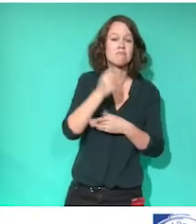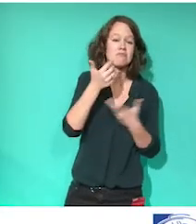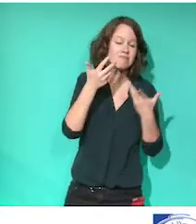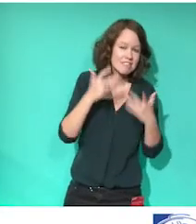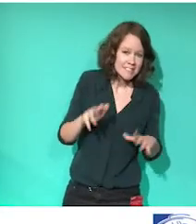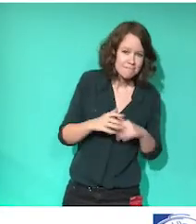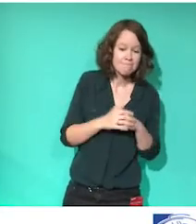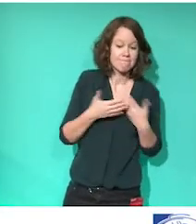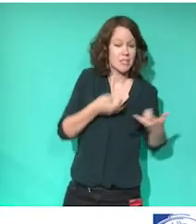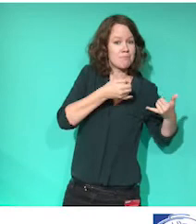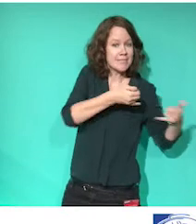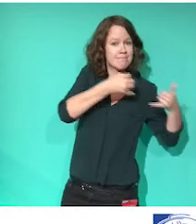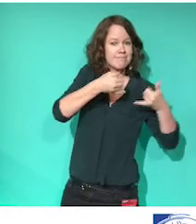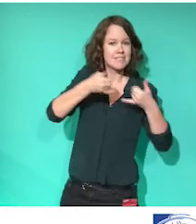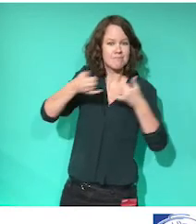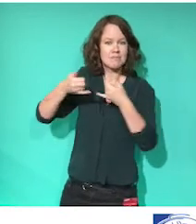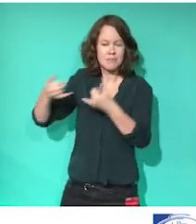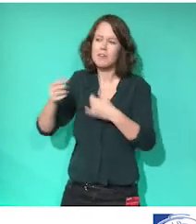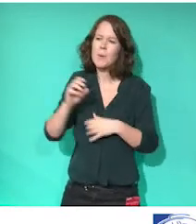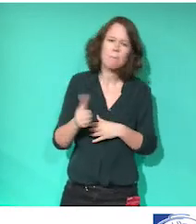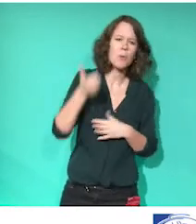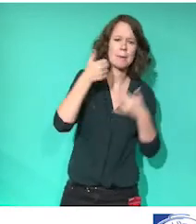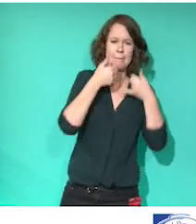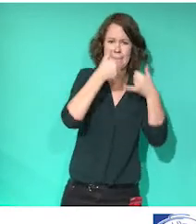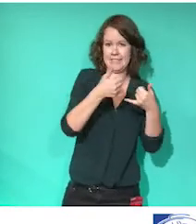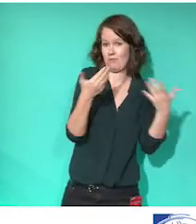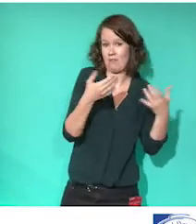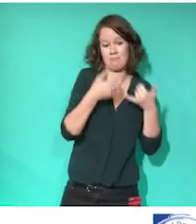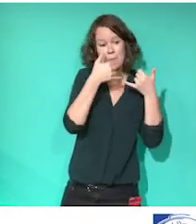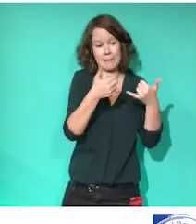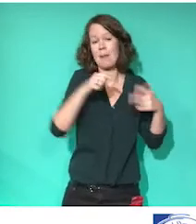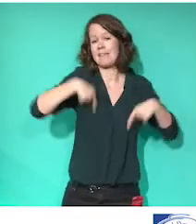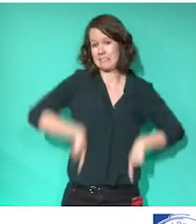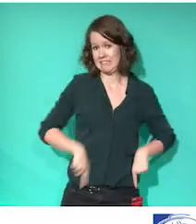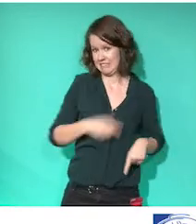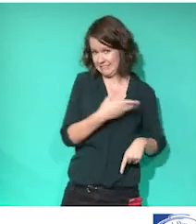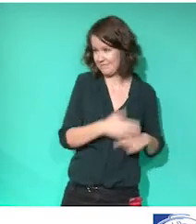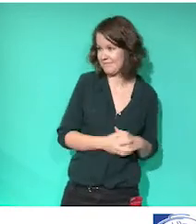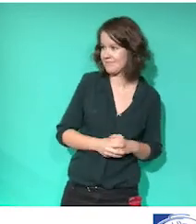remettre des prix spéciaux. Alors, le premier prix, c'est le prix de la ministre.